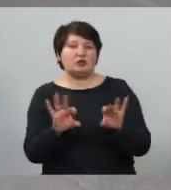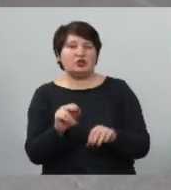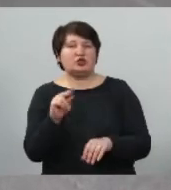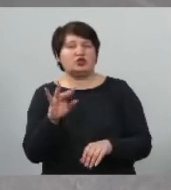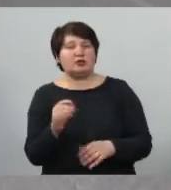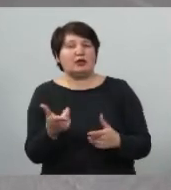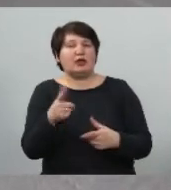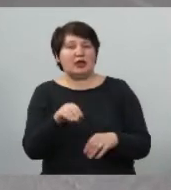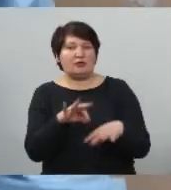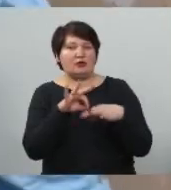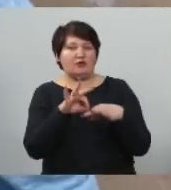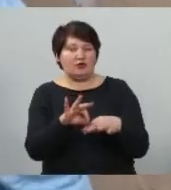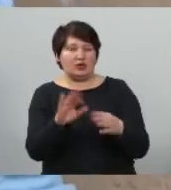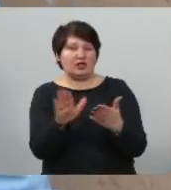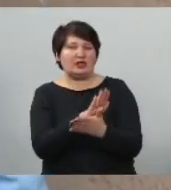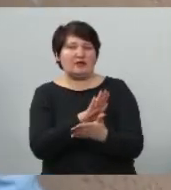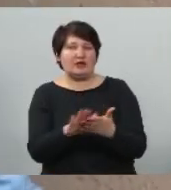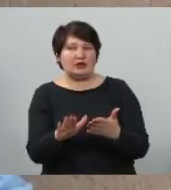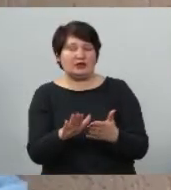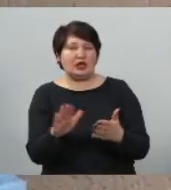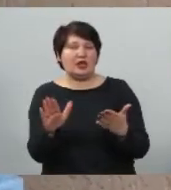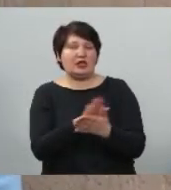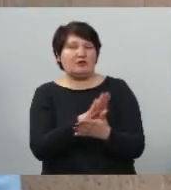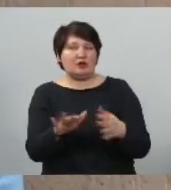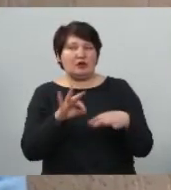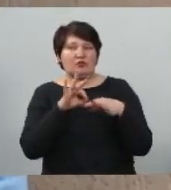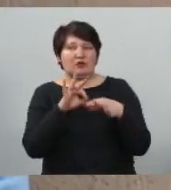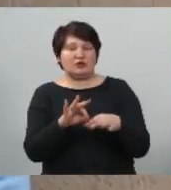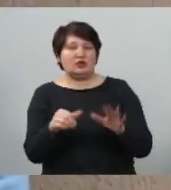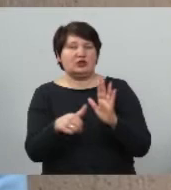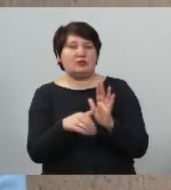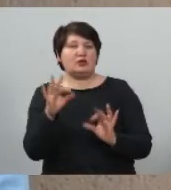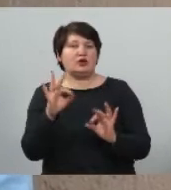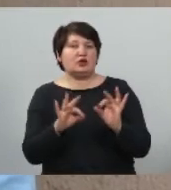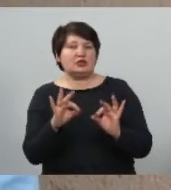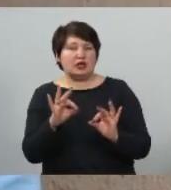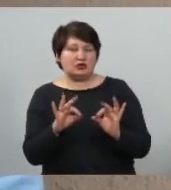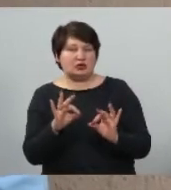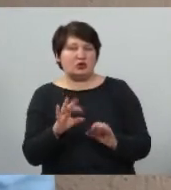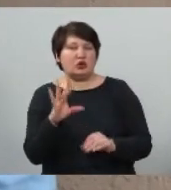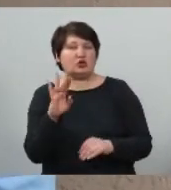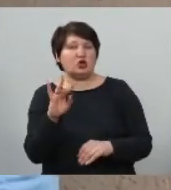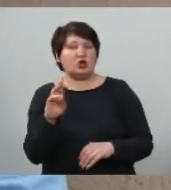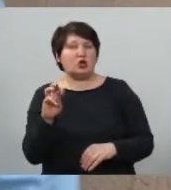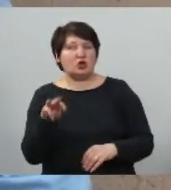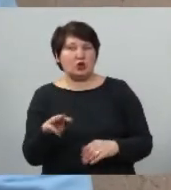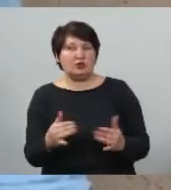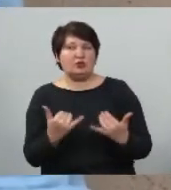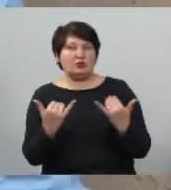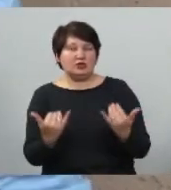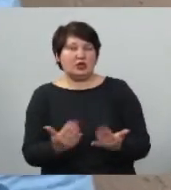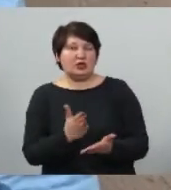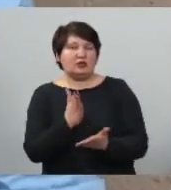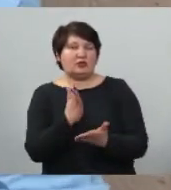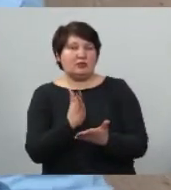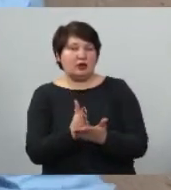проводять дезінфекцію. Дезінфекція проводиться 0,6% розчином хлорміських препаратів. На даний момент ми маємо